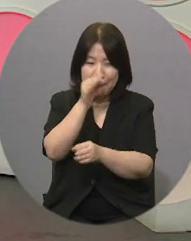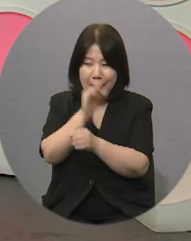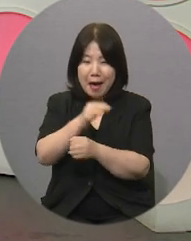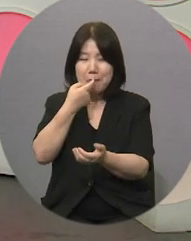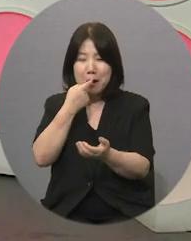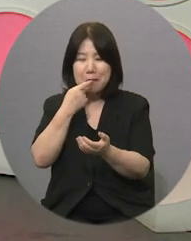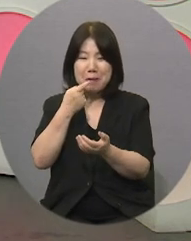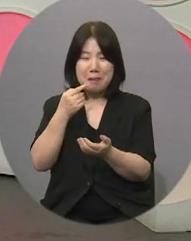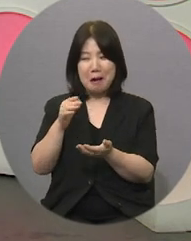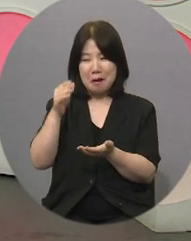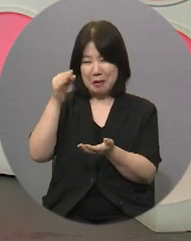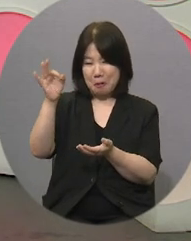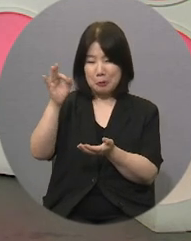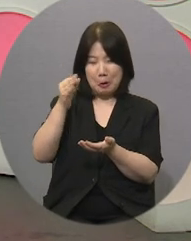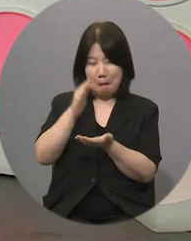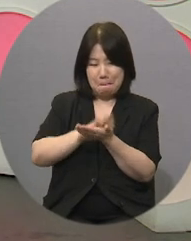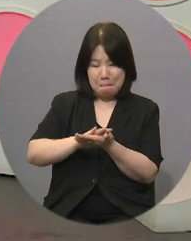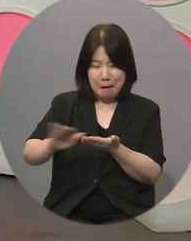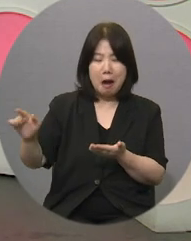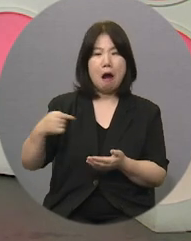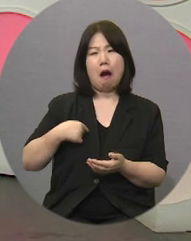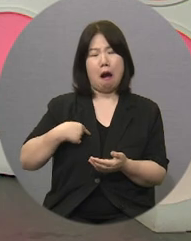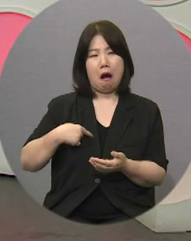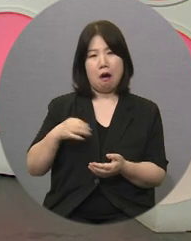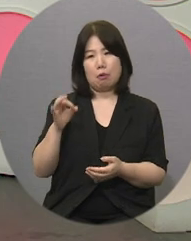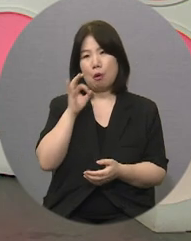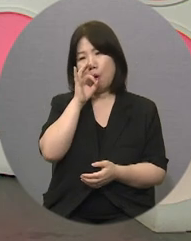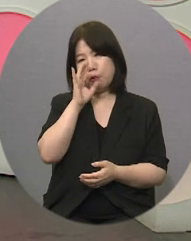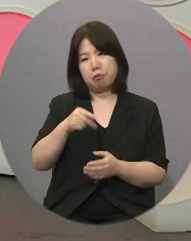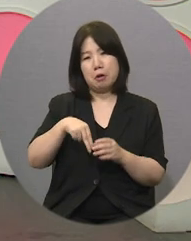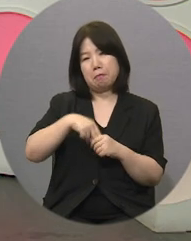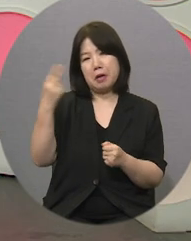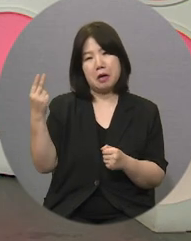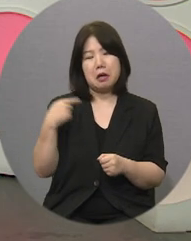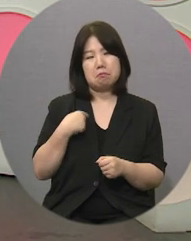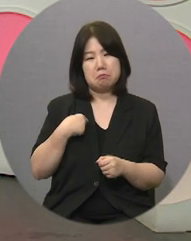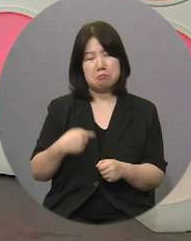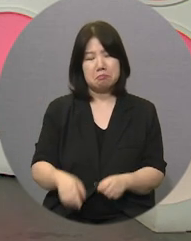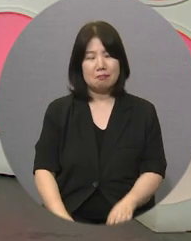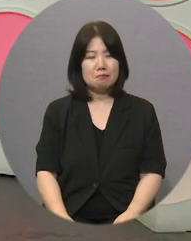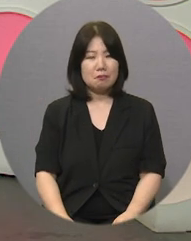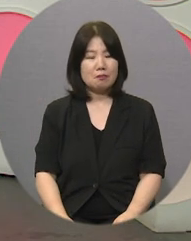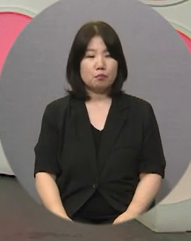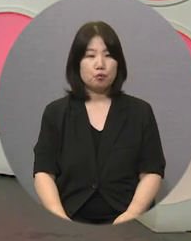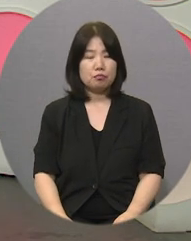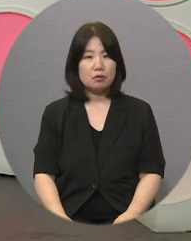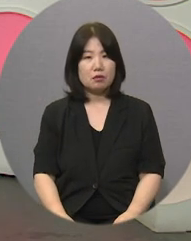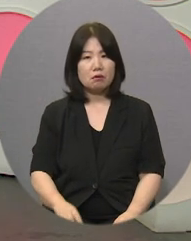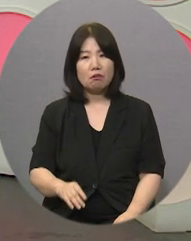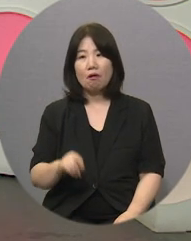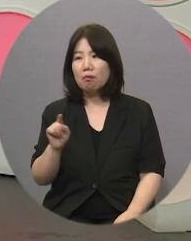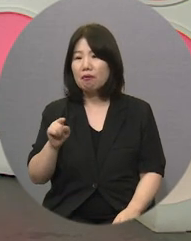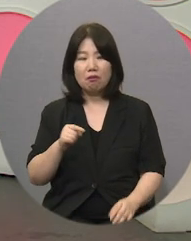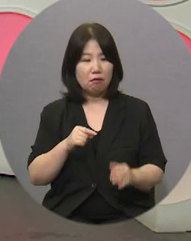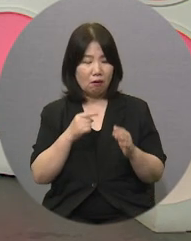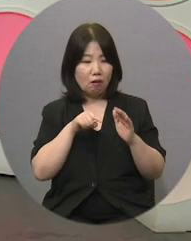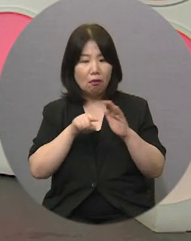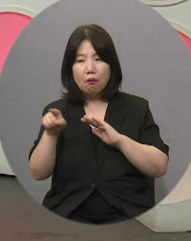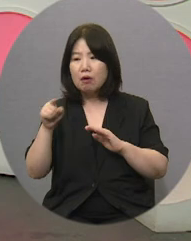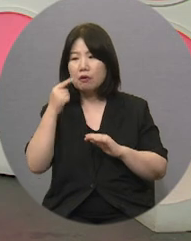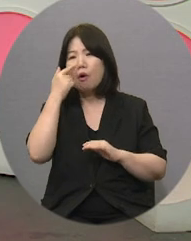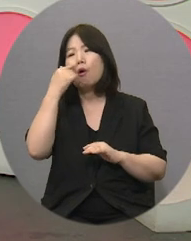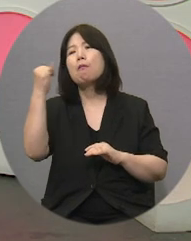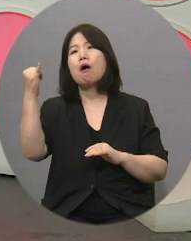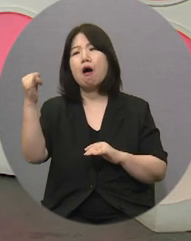점점 가벼워지더니 얼마 못 가 용돈이 바닥이 났습니다. 그날따라 외출한 엄마는